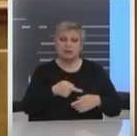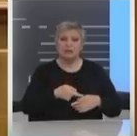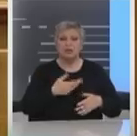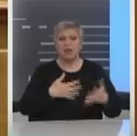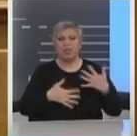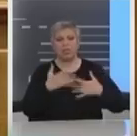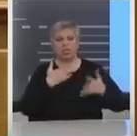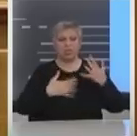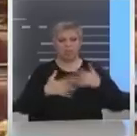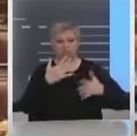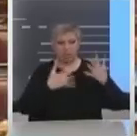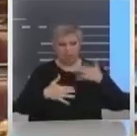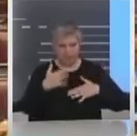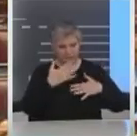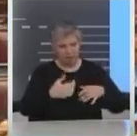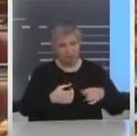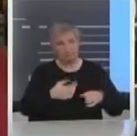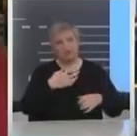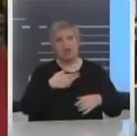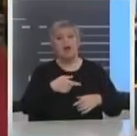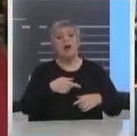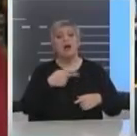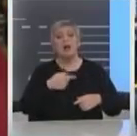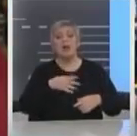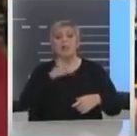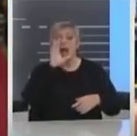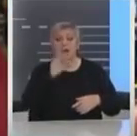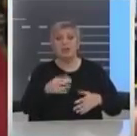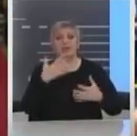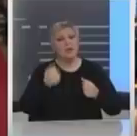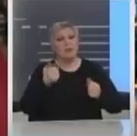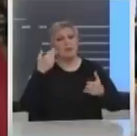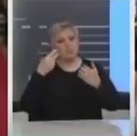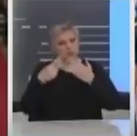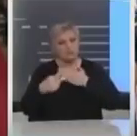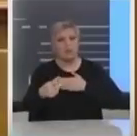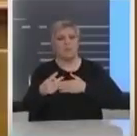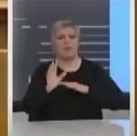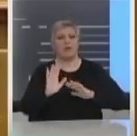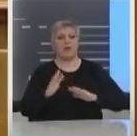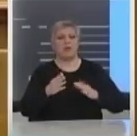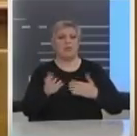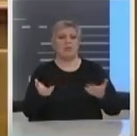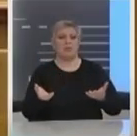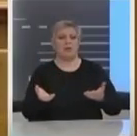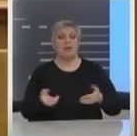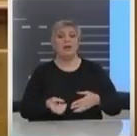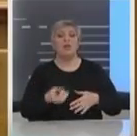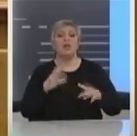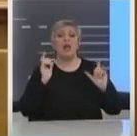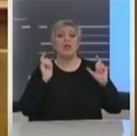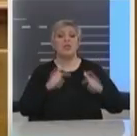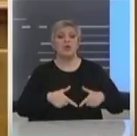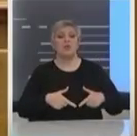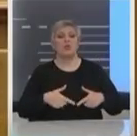τη θολούρα της σημερινής κυβέρνησης τις πραγματικές προοπτικές της Ελλάδος. Για τη Νέα Δημοκρατία είναι